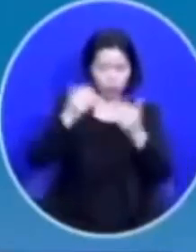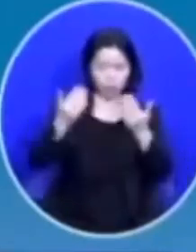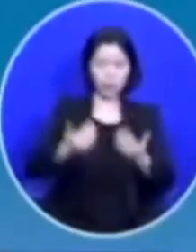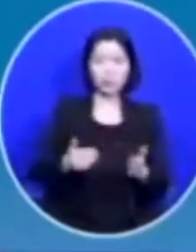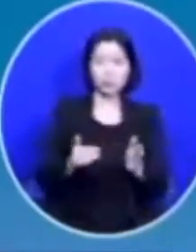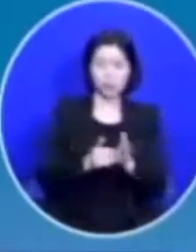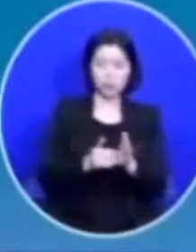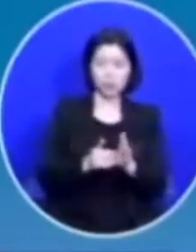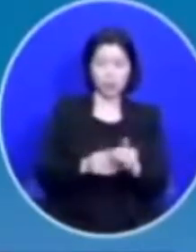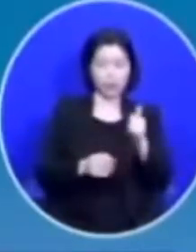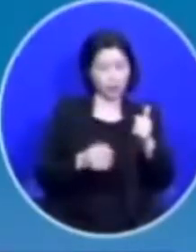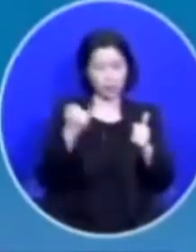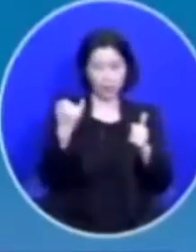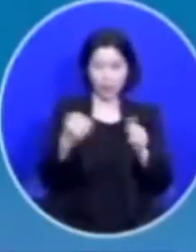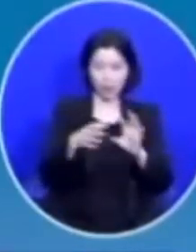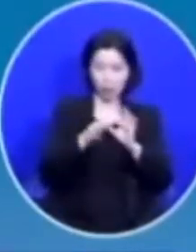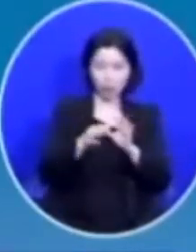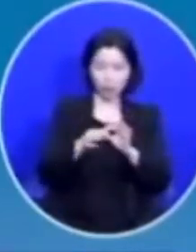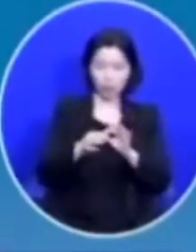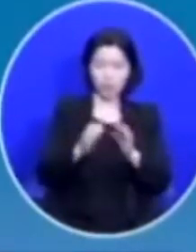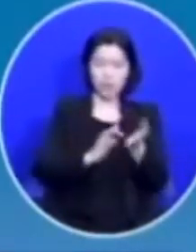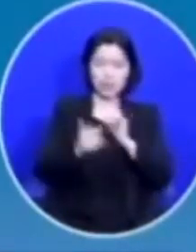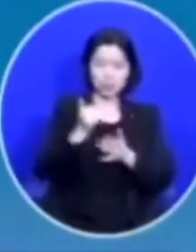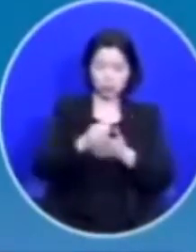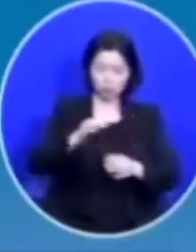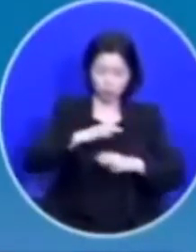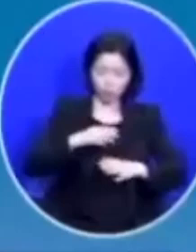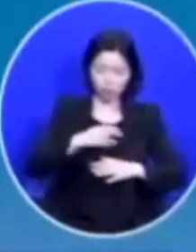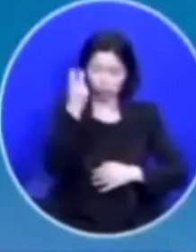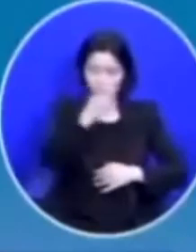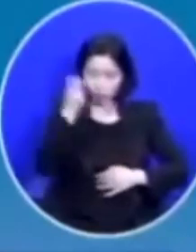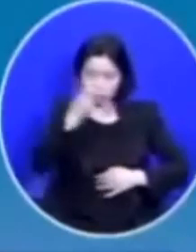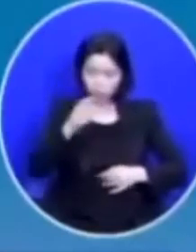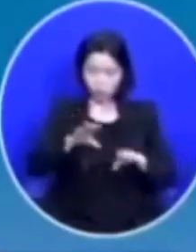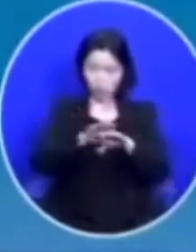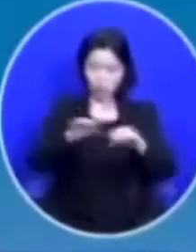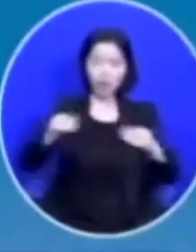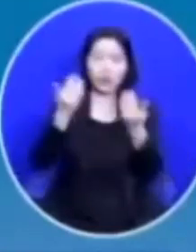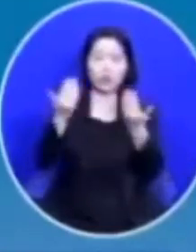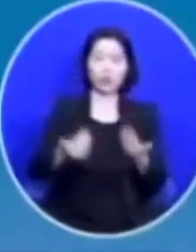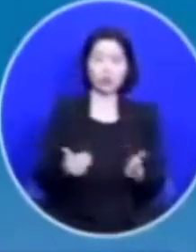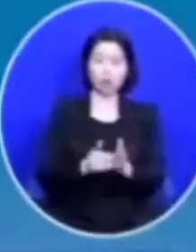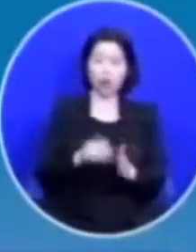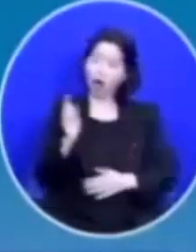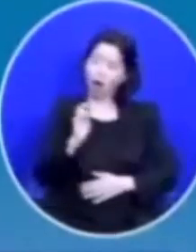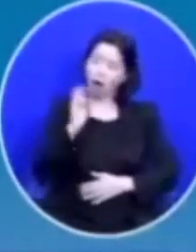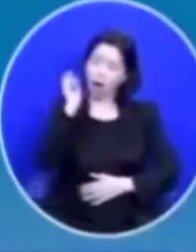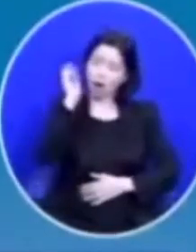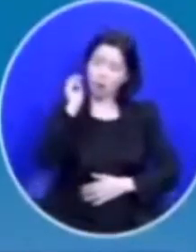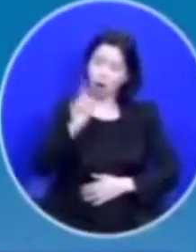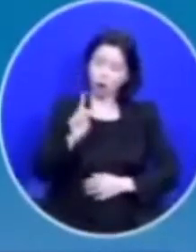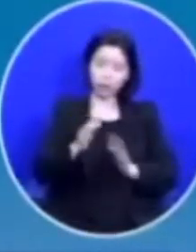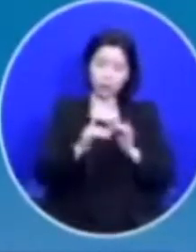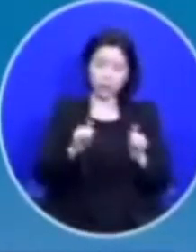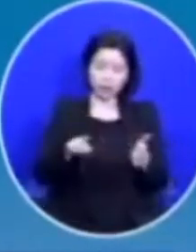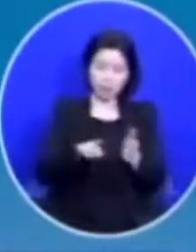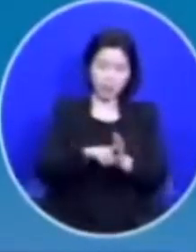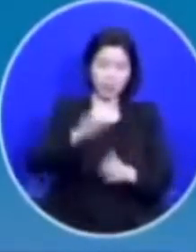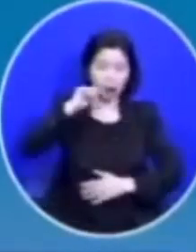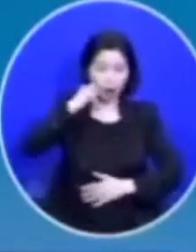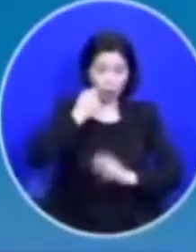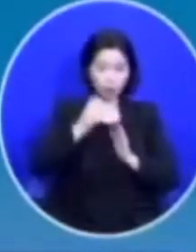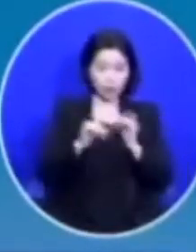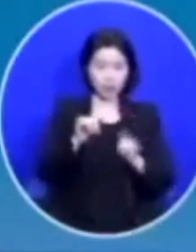아내 관계를 예수님이 놀랍게 치료하시고 해결해 주십니다 아마 어떤 분들은 믿어지지 않는 분이 있으실